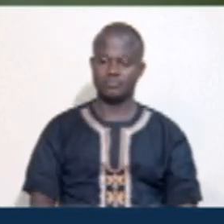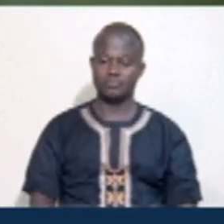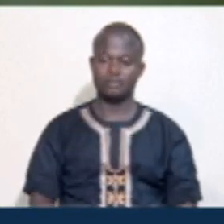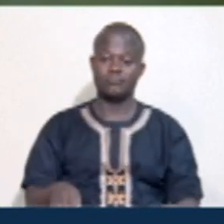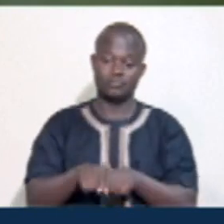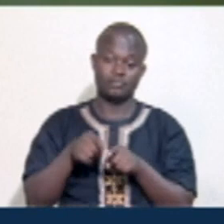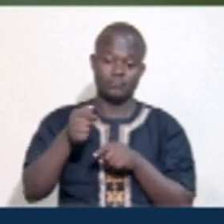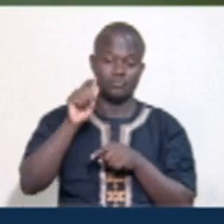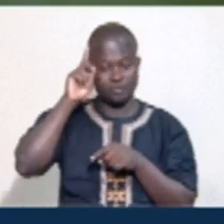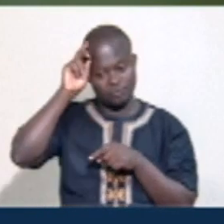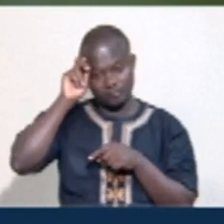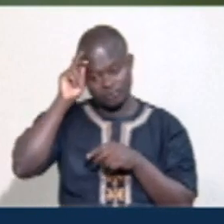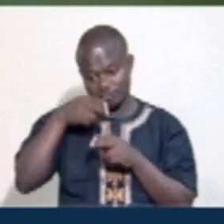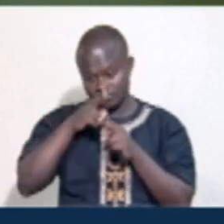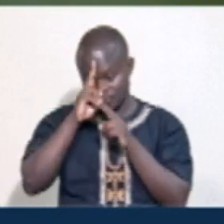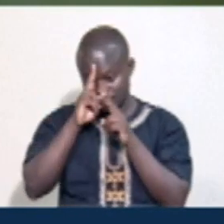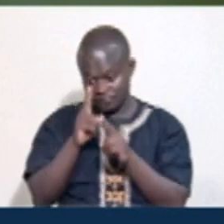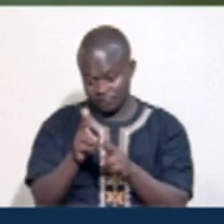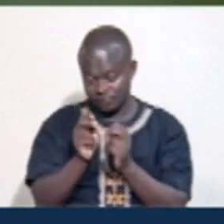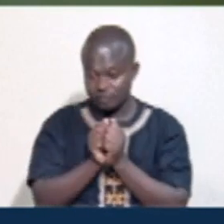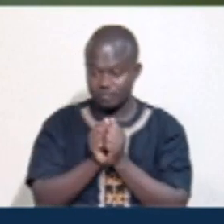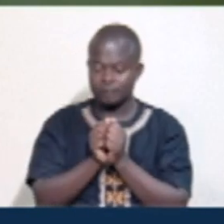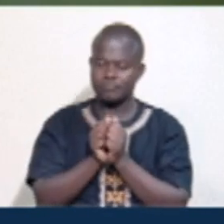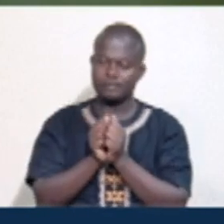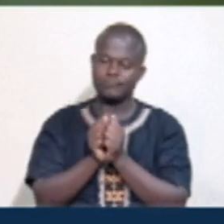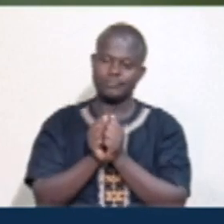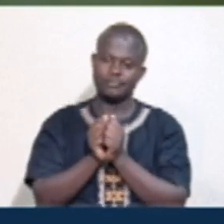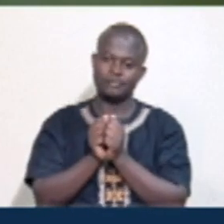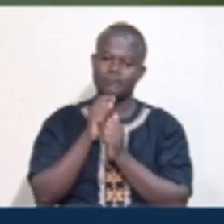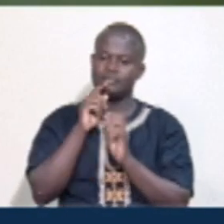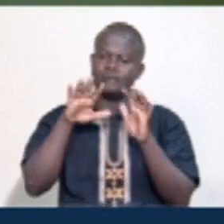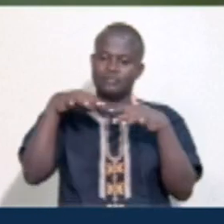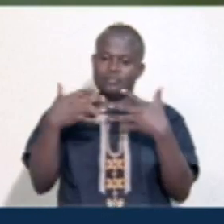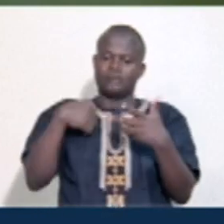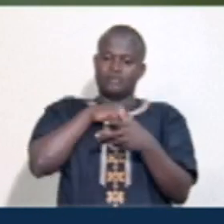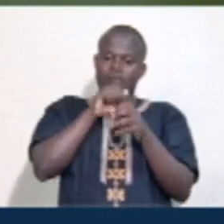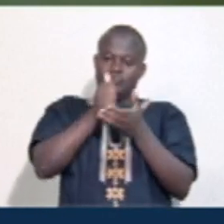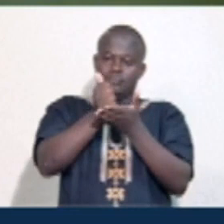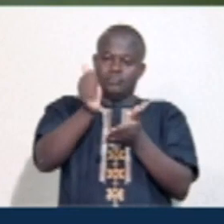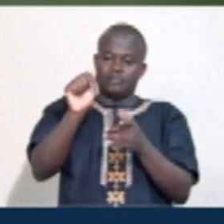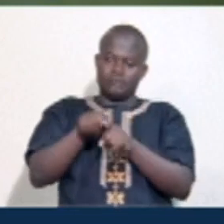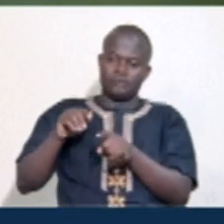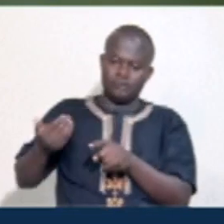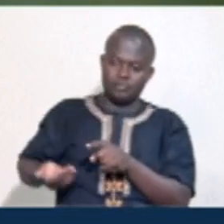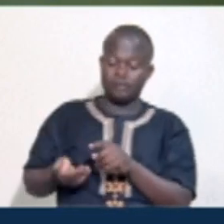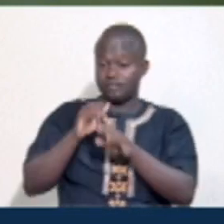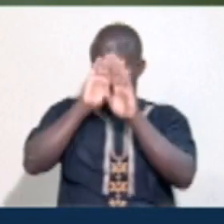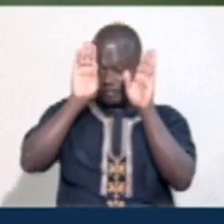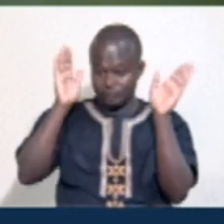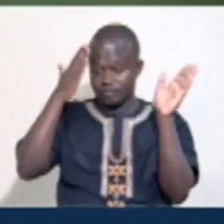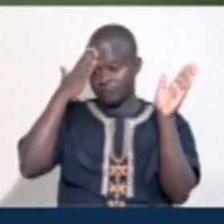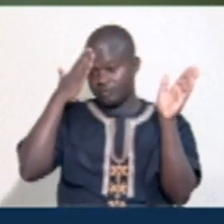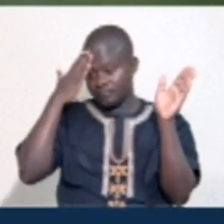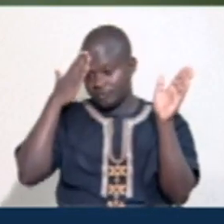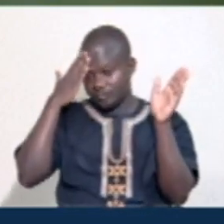Mwumve namwe ibyo bita kubaha. So ni gute rero twafasha namwe bagore kwisobanukirwa